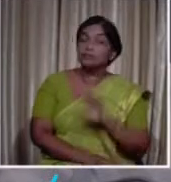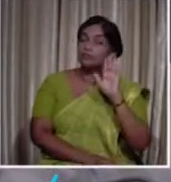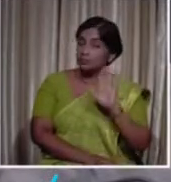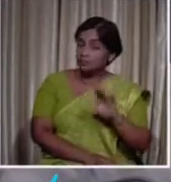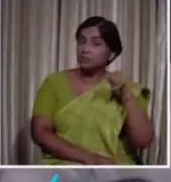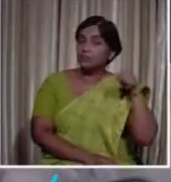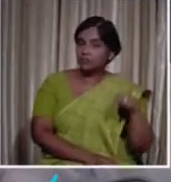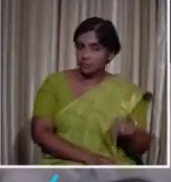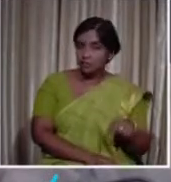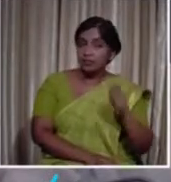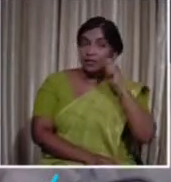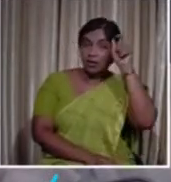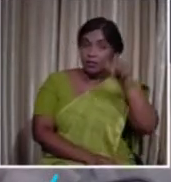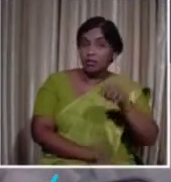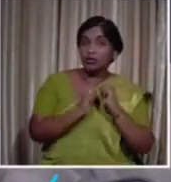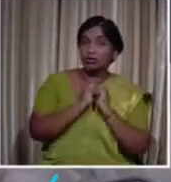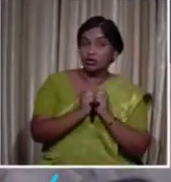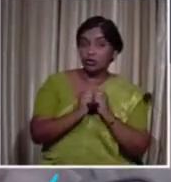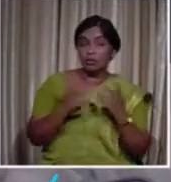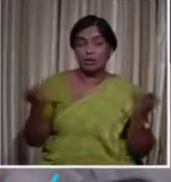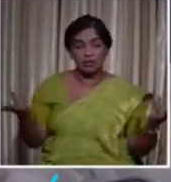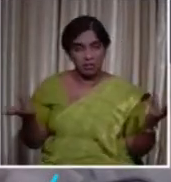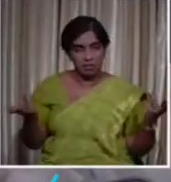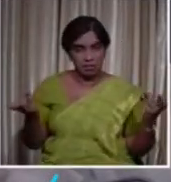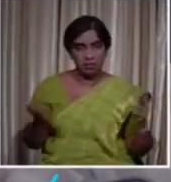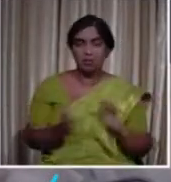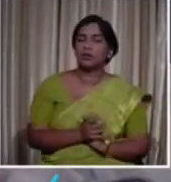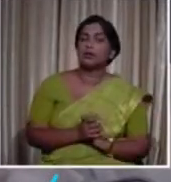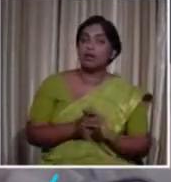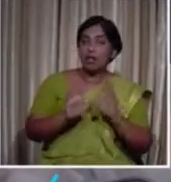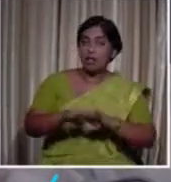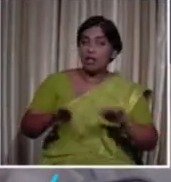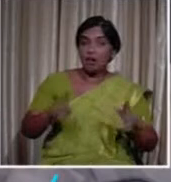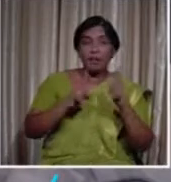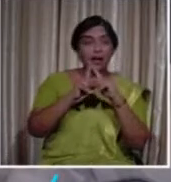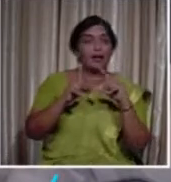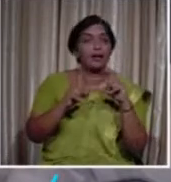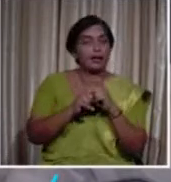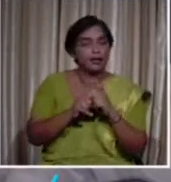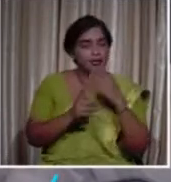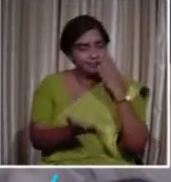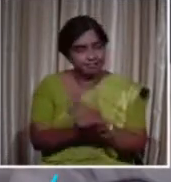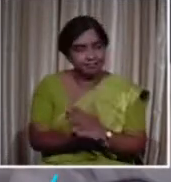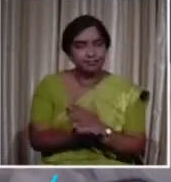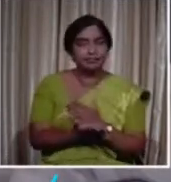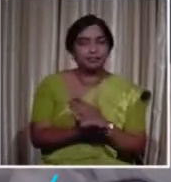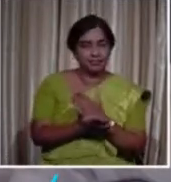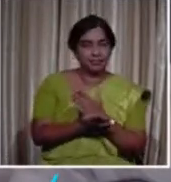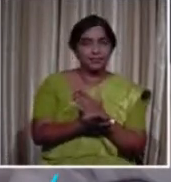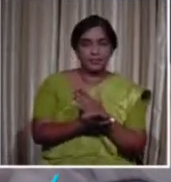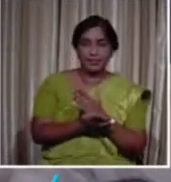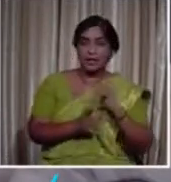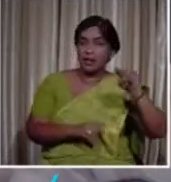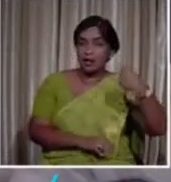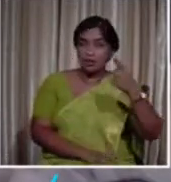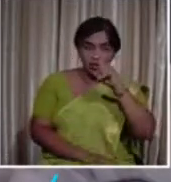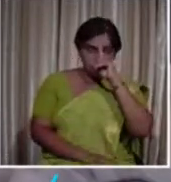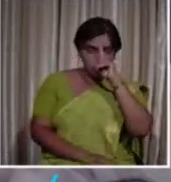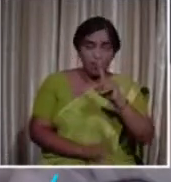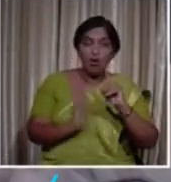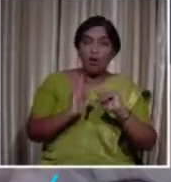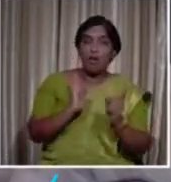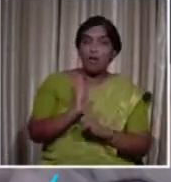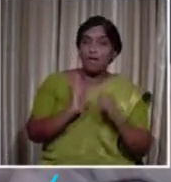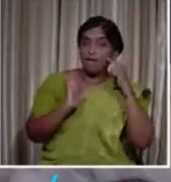අද මිනිසුන්ගේ රැකියා නැති වෙලා තියෙනවා දරුවන්ට අධ්‍යාපනය අනහිදලා තියෙනවා ලබන සතියේ සාමාන්‍ය